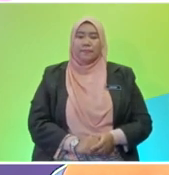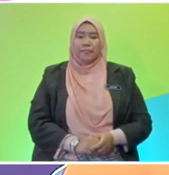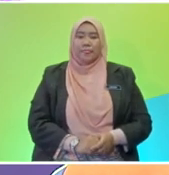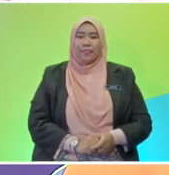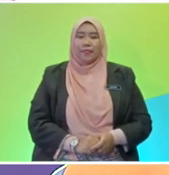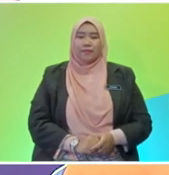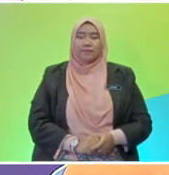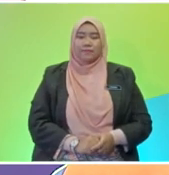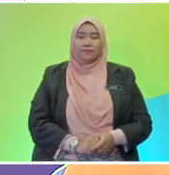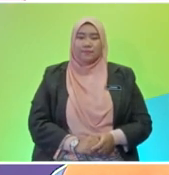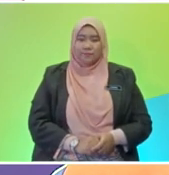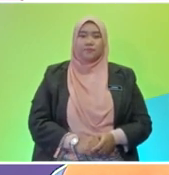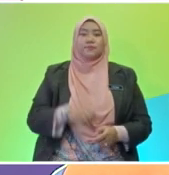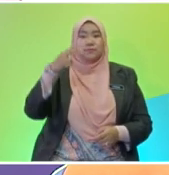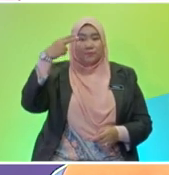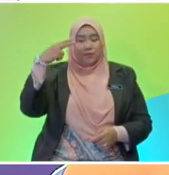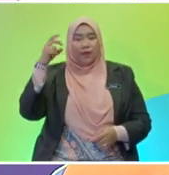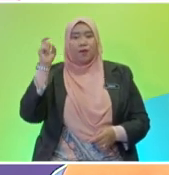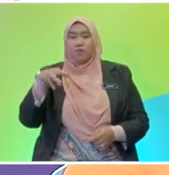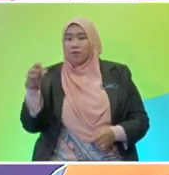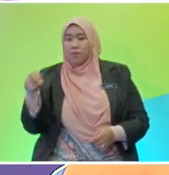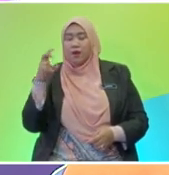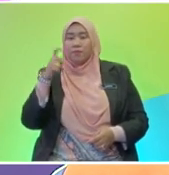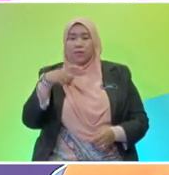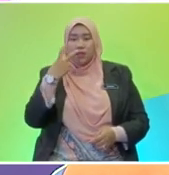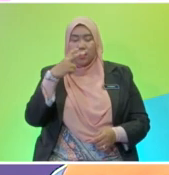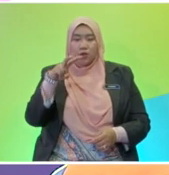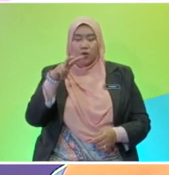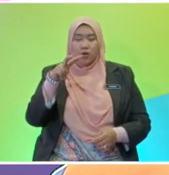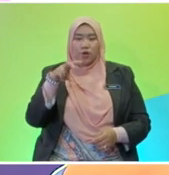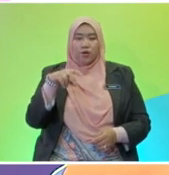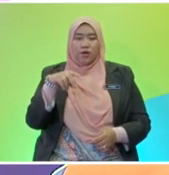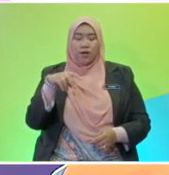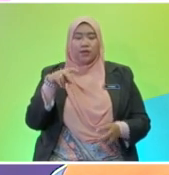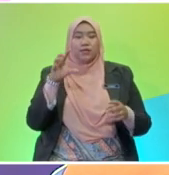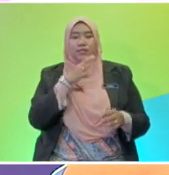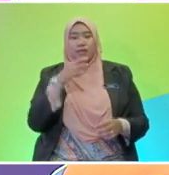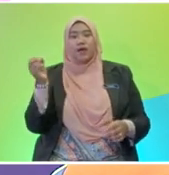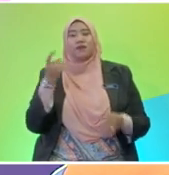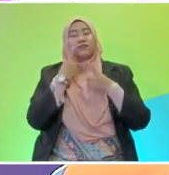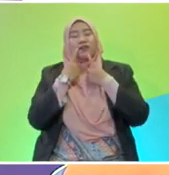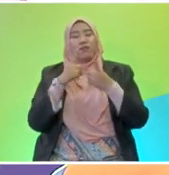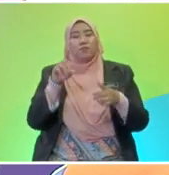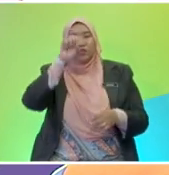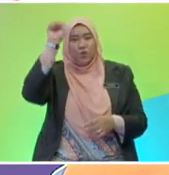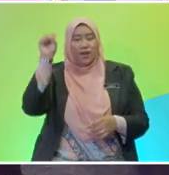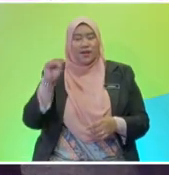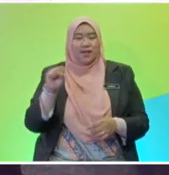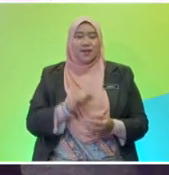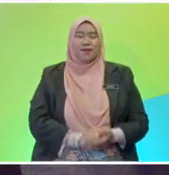highlight melihat gambar tersebut dan menjawab soalnya akan saya gunakan